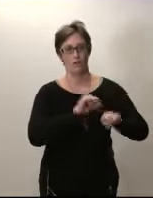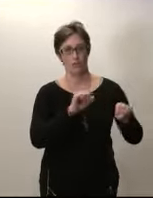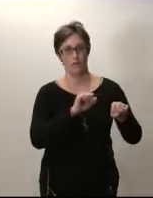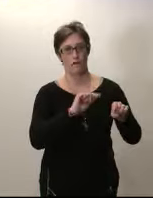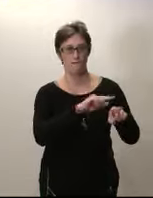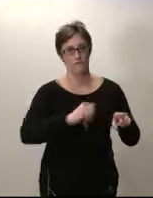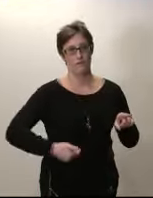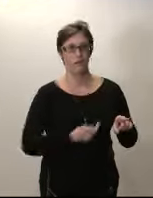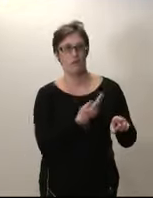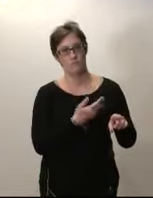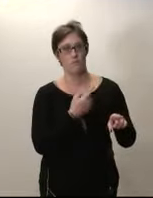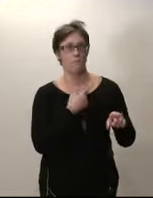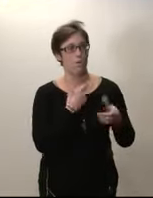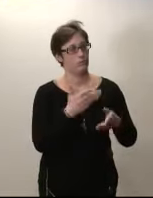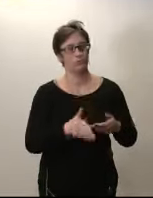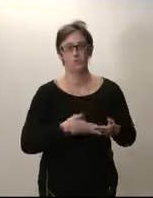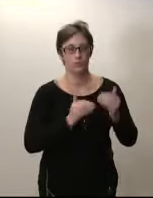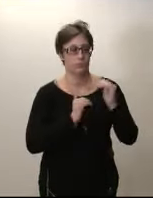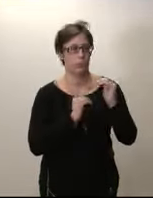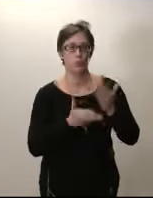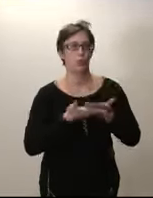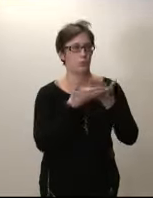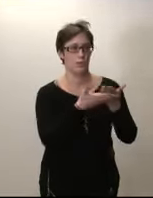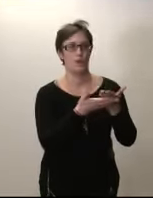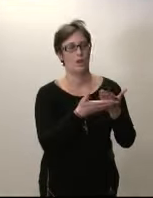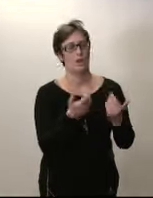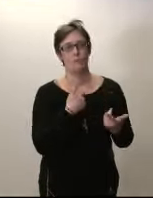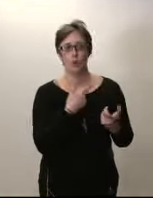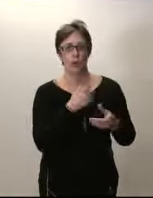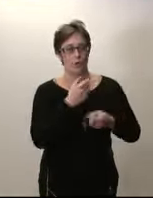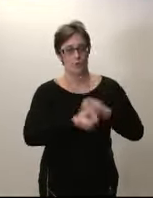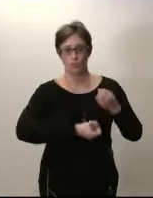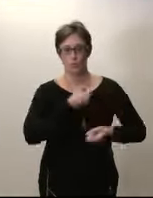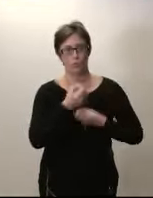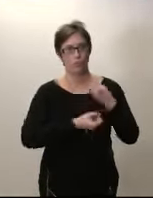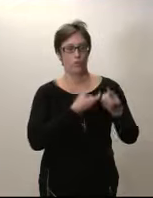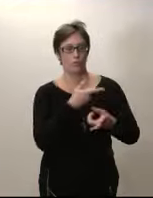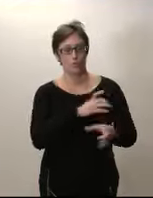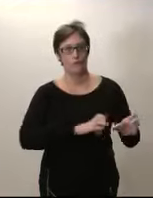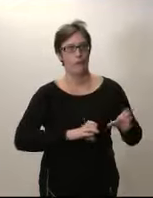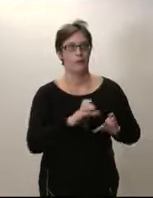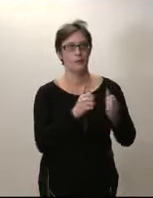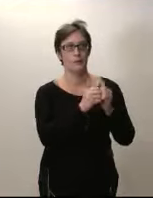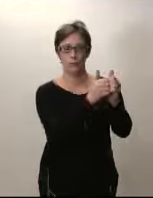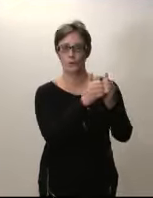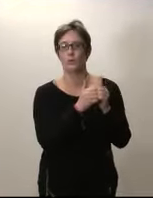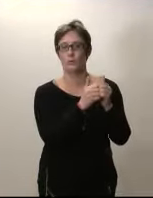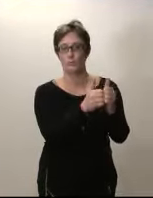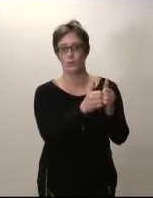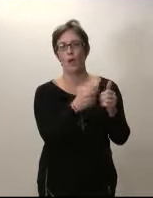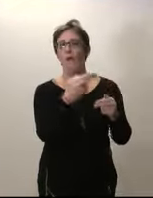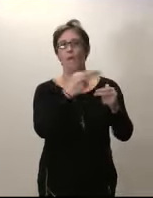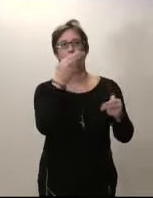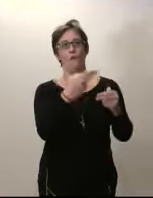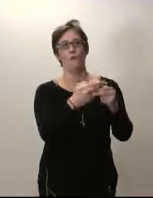Nous compatissons à la souffrance de nos voisins. Ensemble, nous partageons bien plus qu'une frontière commune. Nous